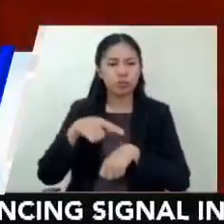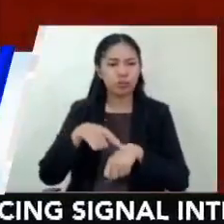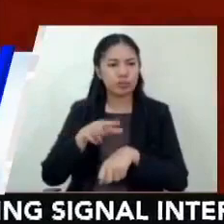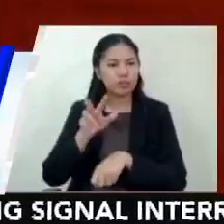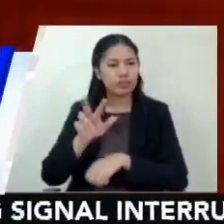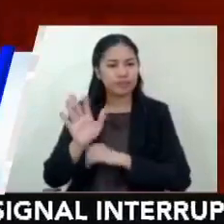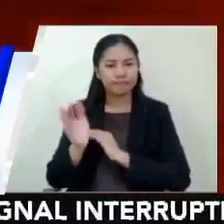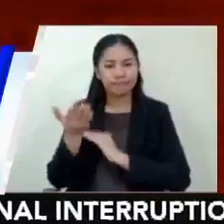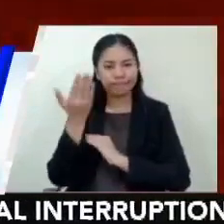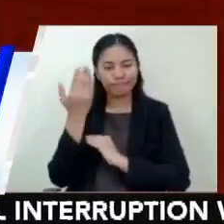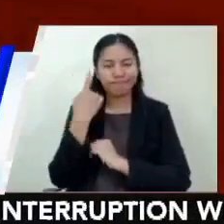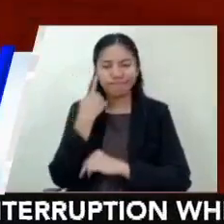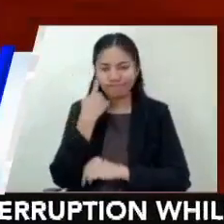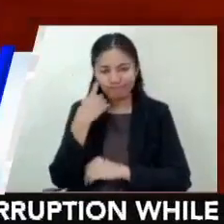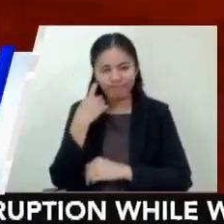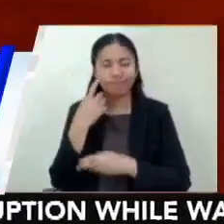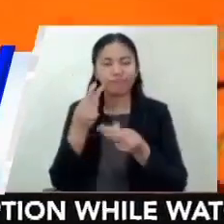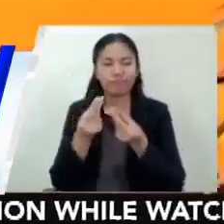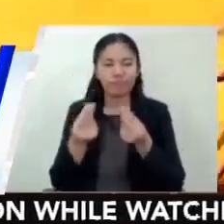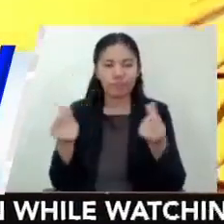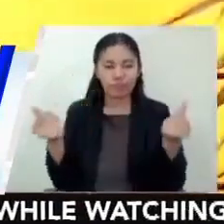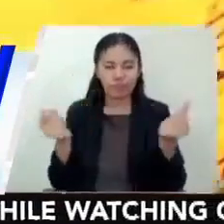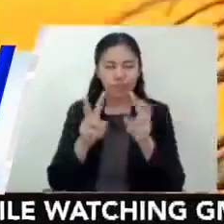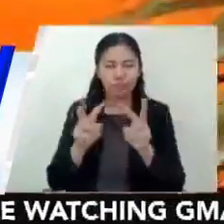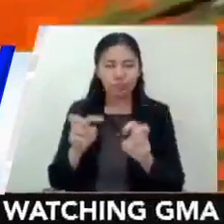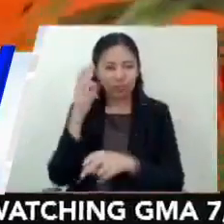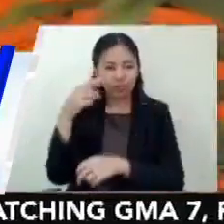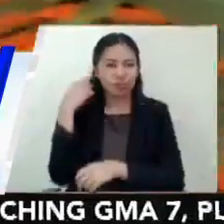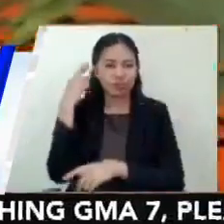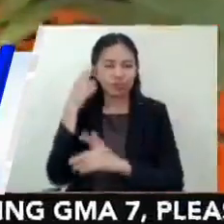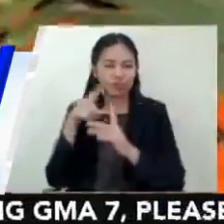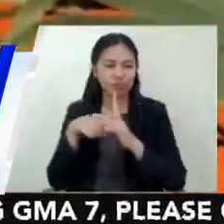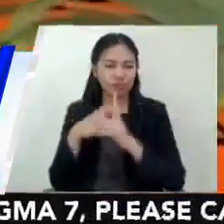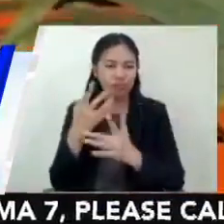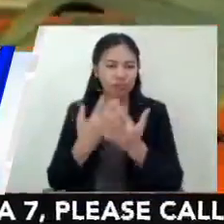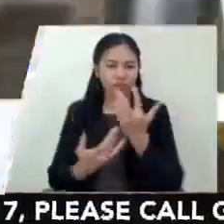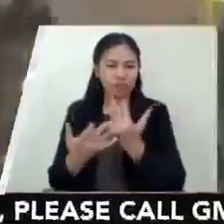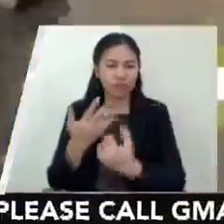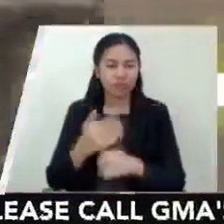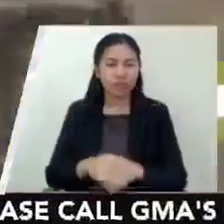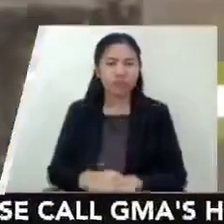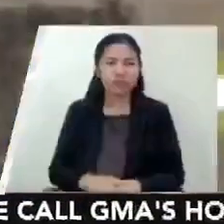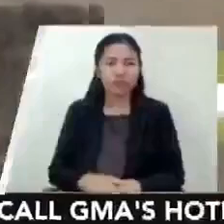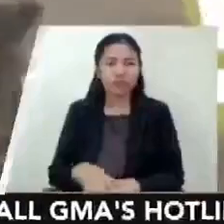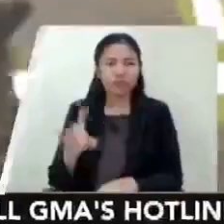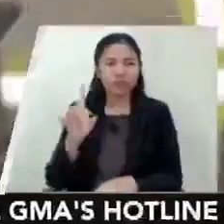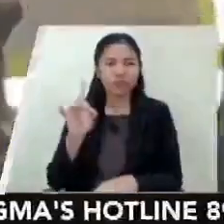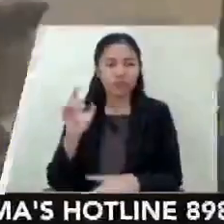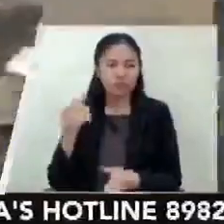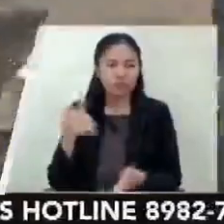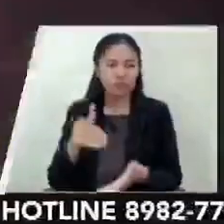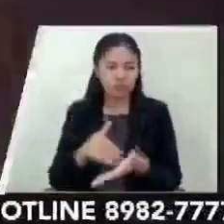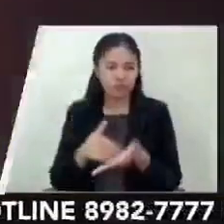Inaalam pa ang saninang apoy. Ayon sa mga otoridad, nasa 800,000 piso ang halaga ng pinsala.